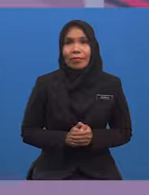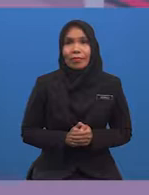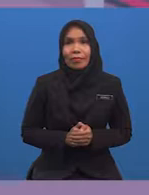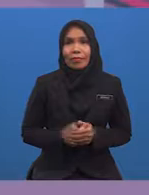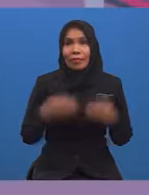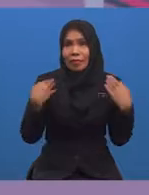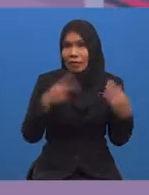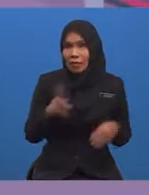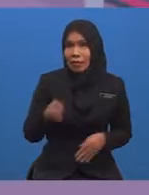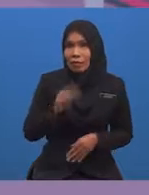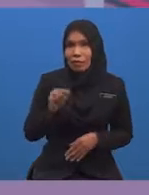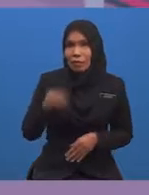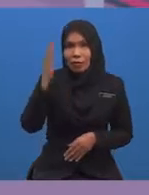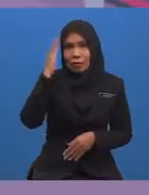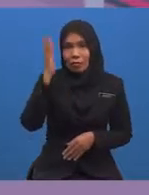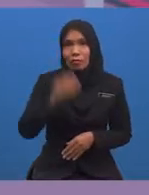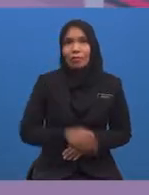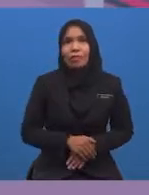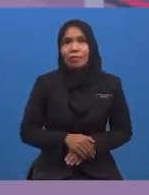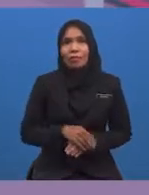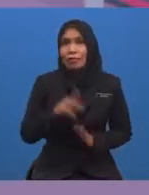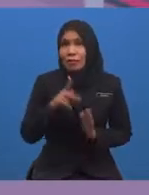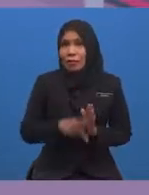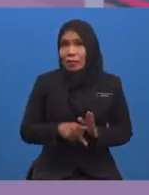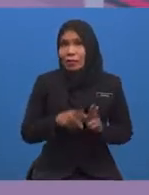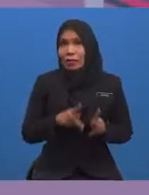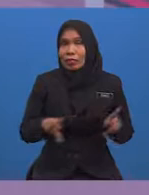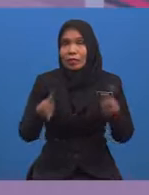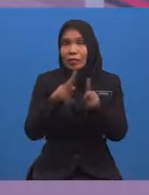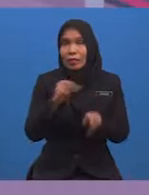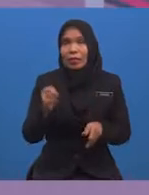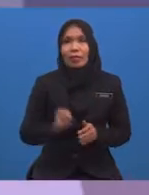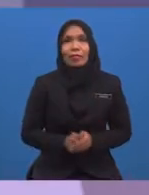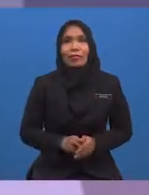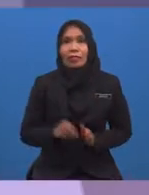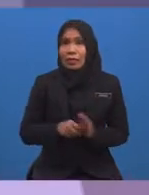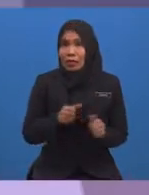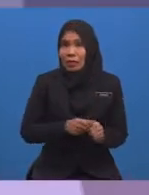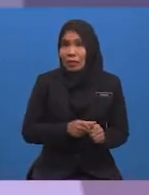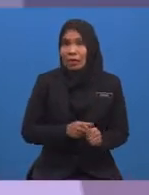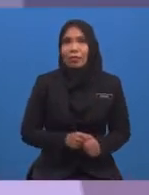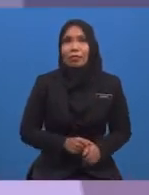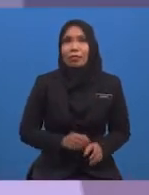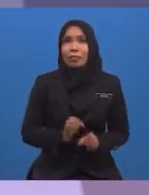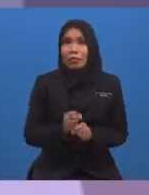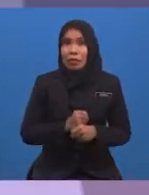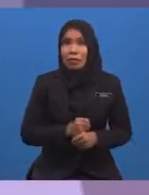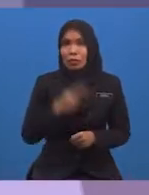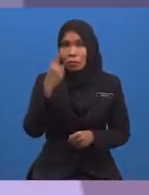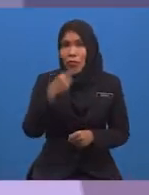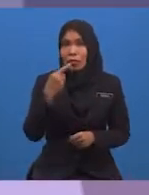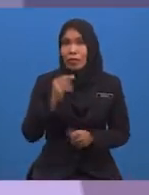Adakah murid-murid tahu kepentingan setiap bentuk muka bumi tersebut? Jika murid-murid masih